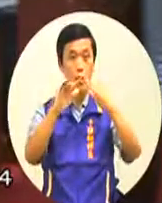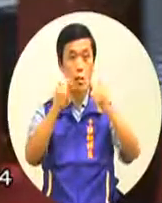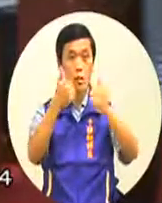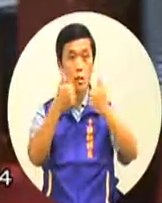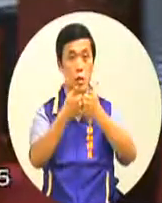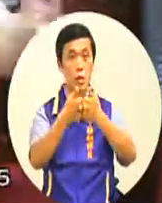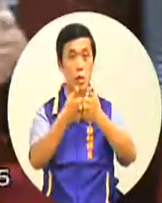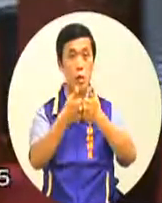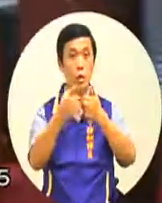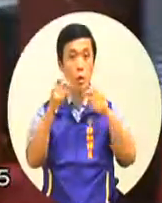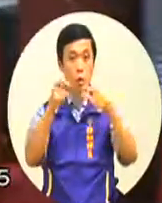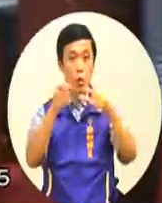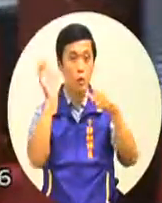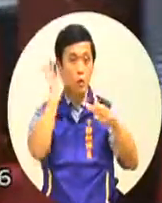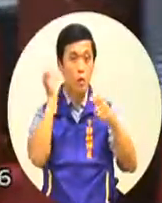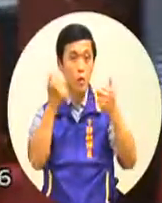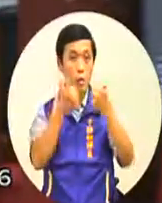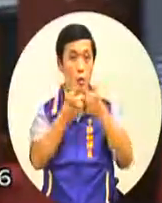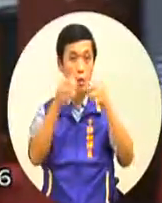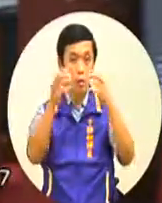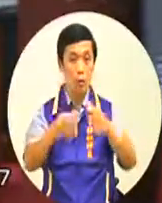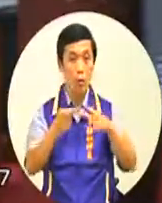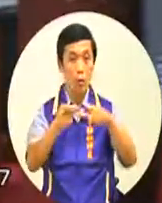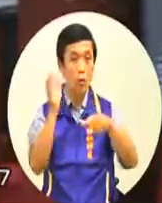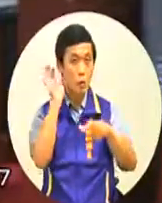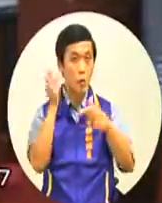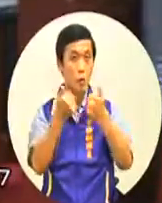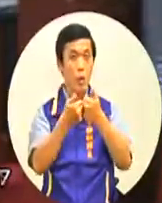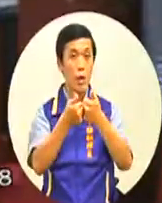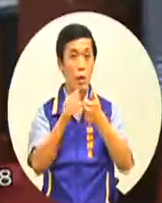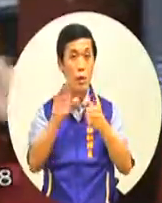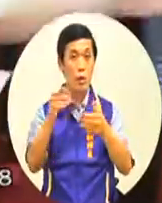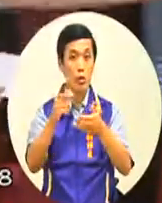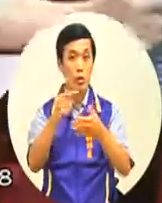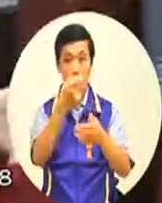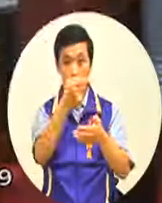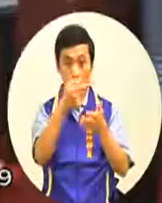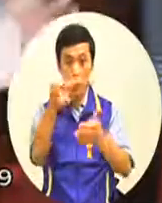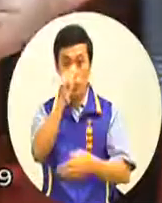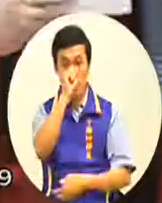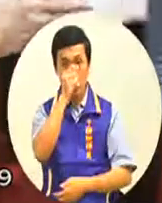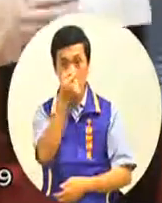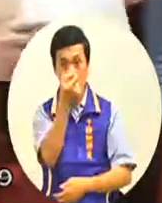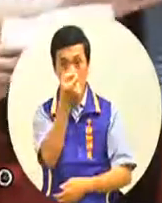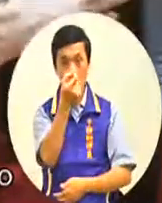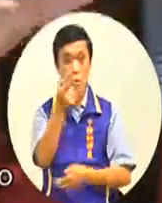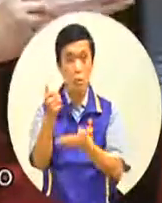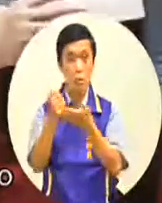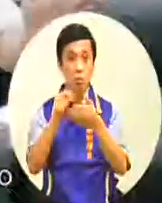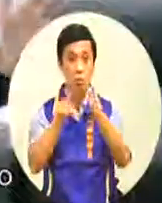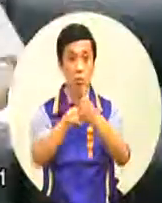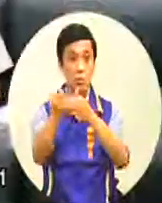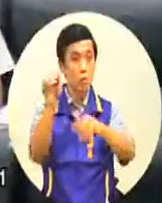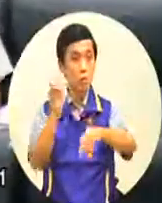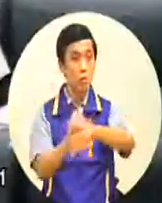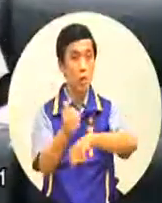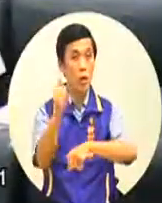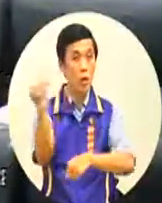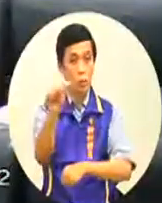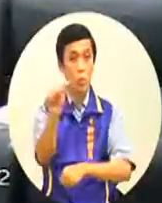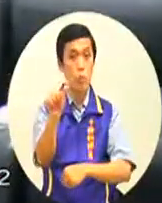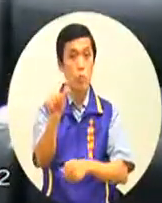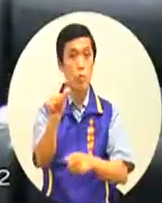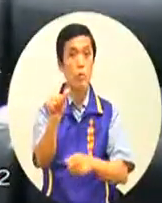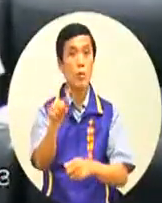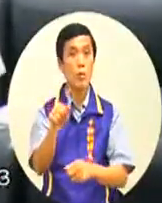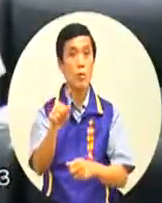学者专家，我大概嘛请五个，各位你们很多都被我邀请过，每一次都嘛五个，要代表不同学校、不同团体来，那